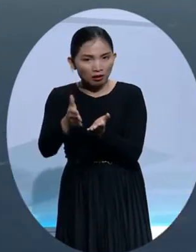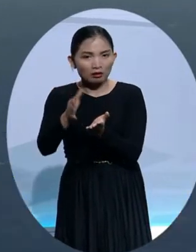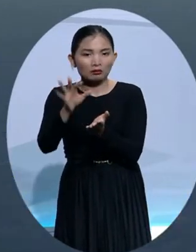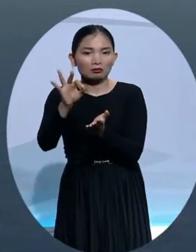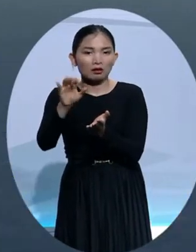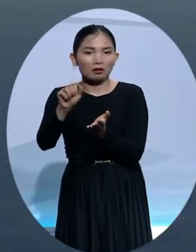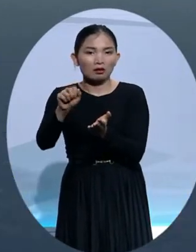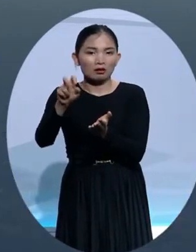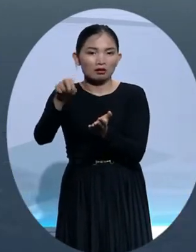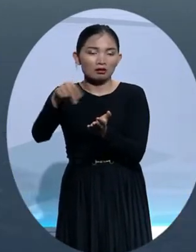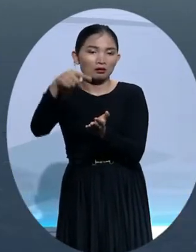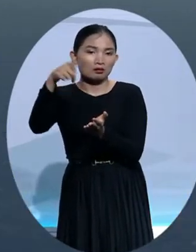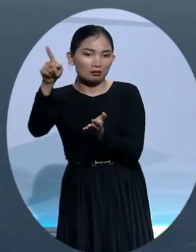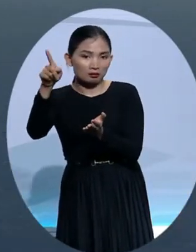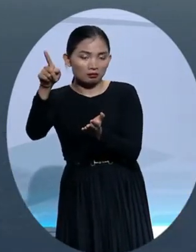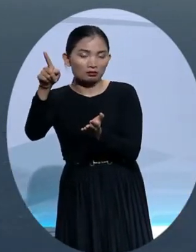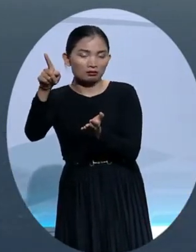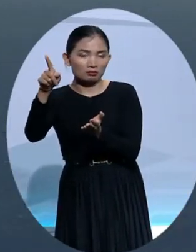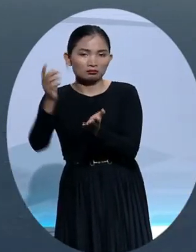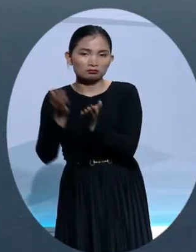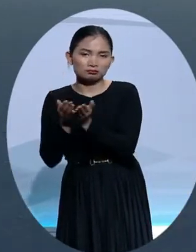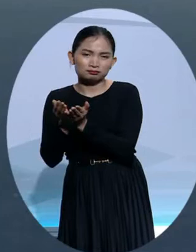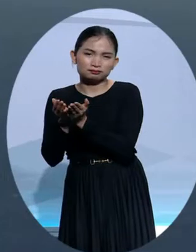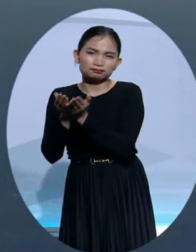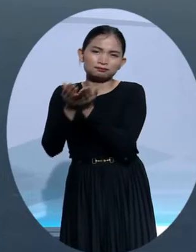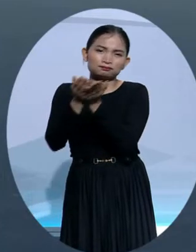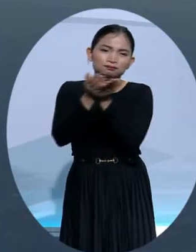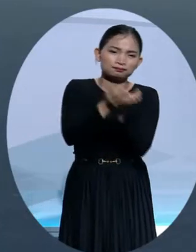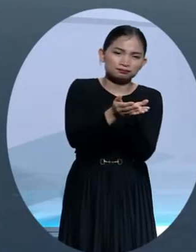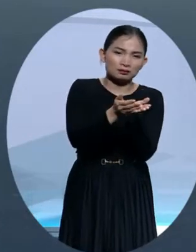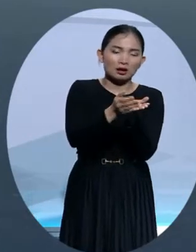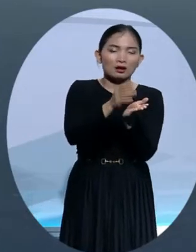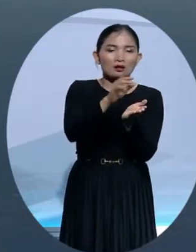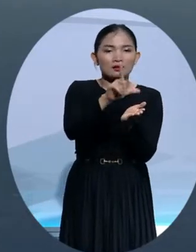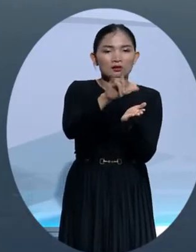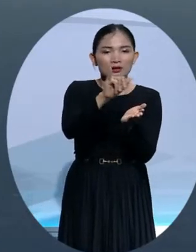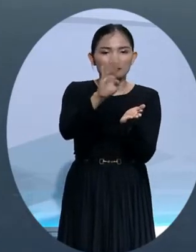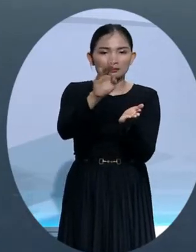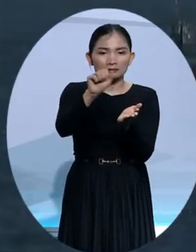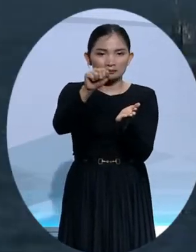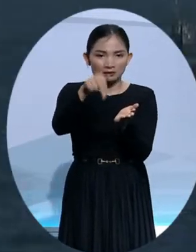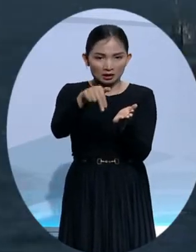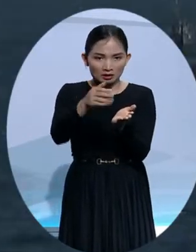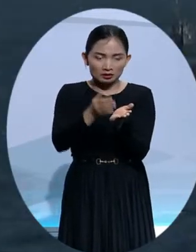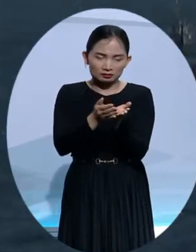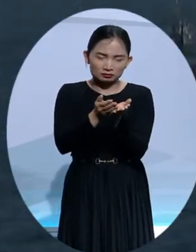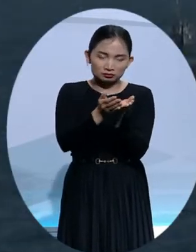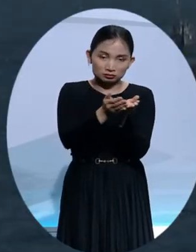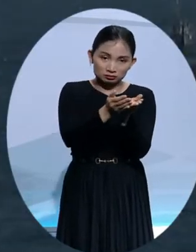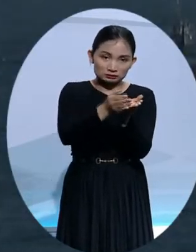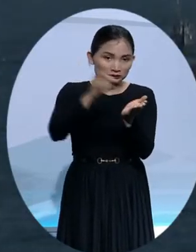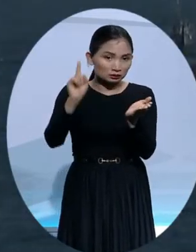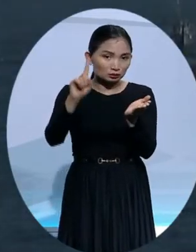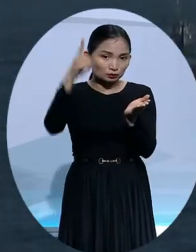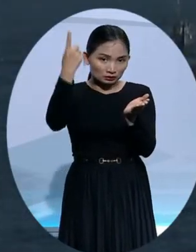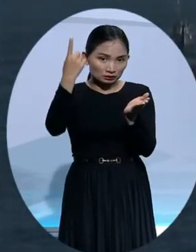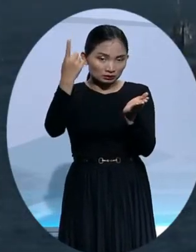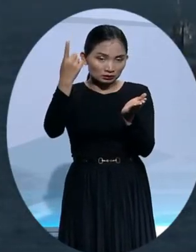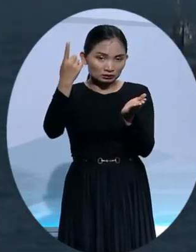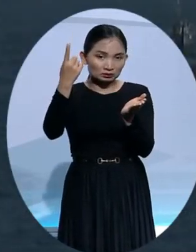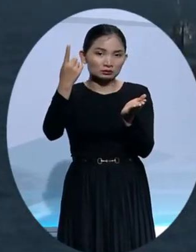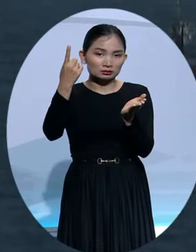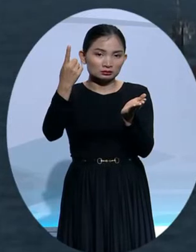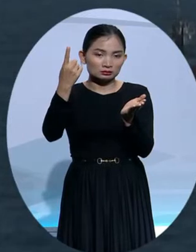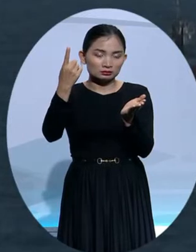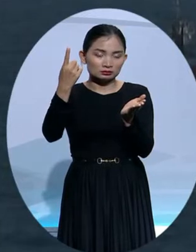ở Istanbul, tàu này sẽ tới cảng Tripoli của Liban. Đây là chuyến tàu đầu tiên trong thỏa thuận xuất khẩu ngũ cốc và phân bón của Nga và Ukraine dưới sự